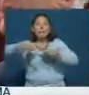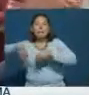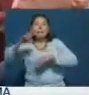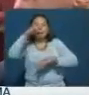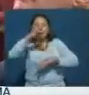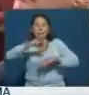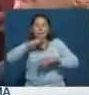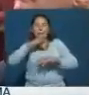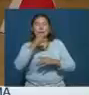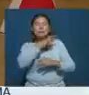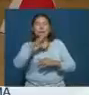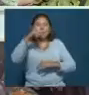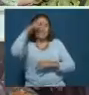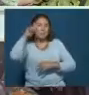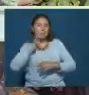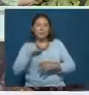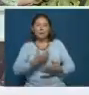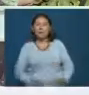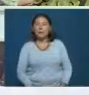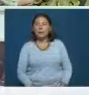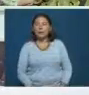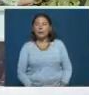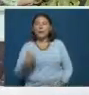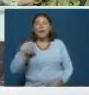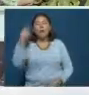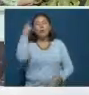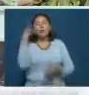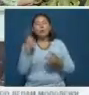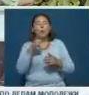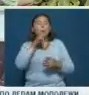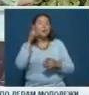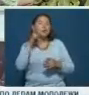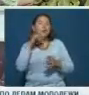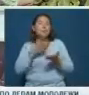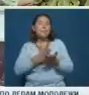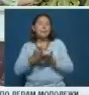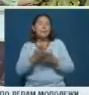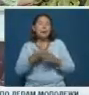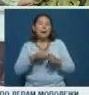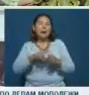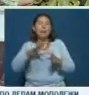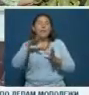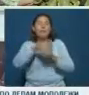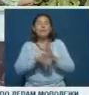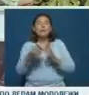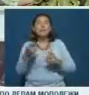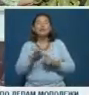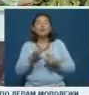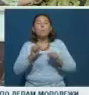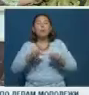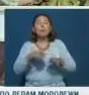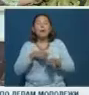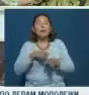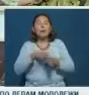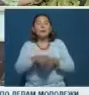Казахстана и Азербайджана. Я думаю, что в рамках молодежной политики это как раз-таки та сфера, где можно